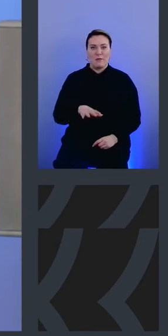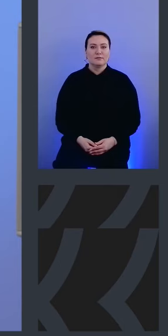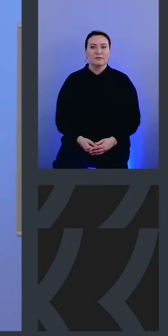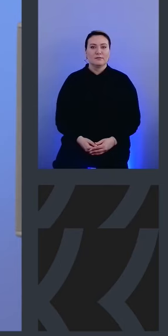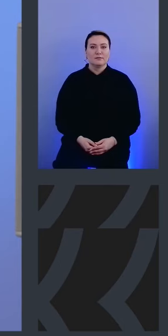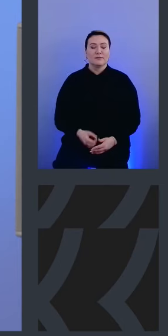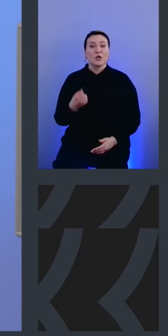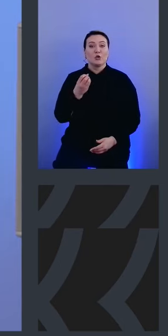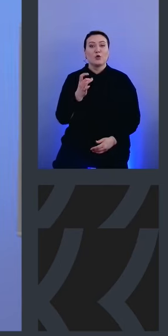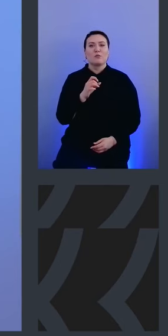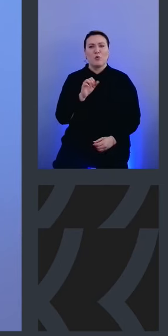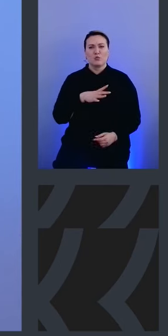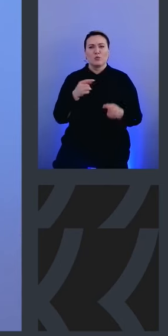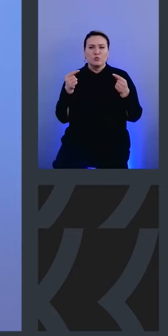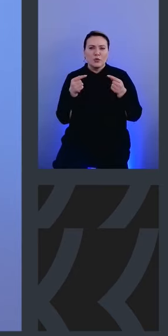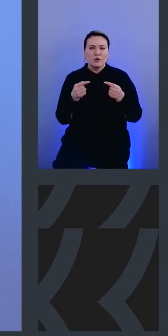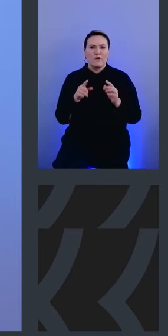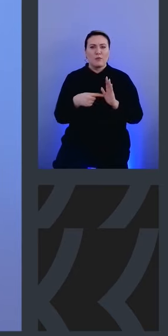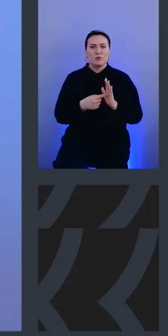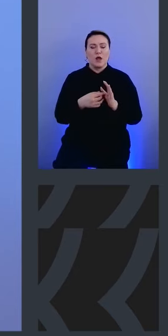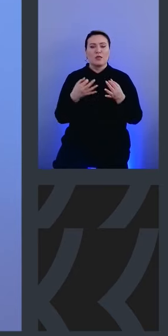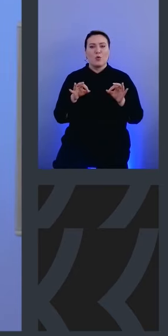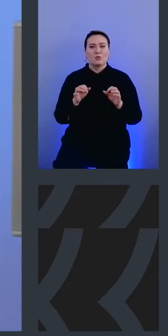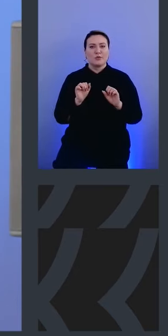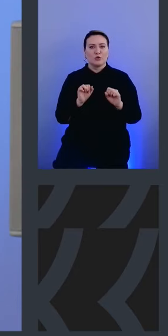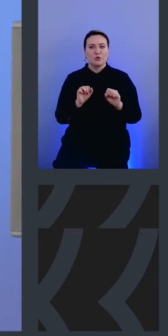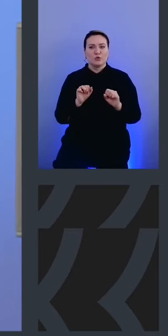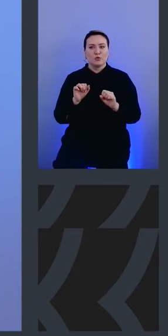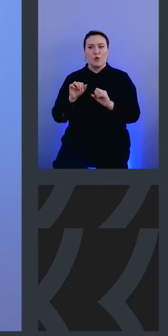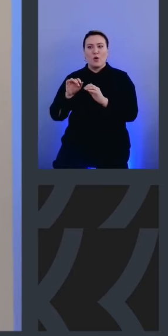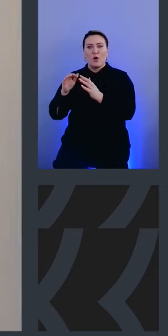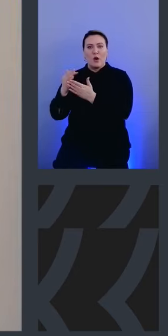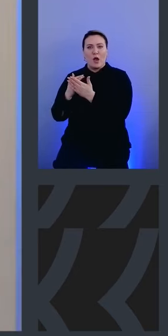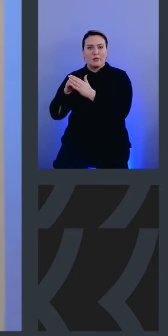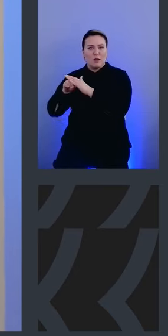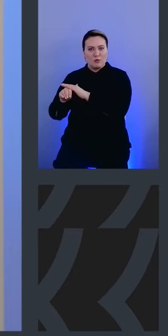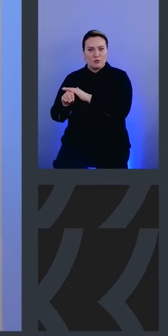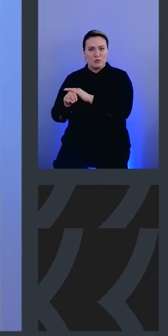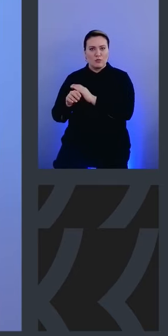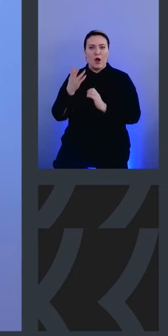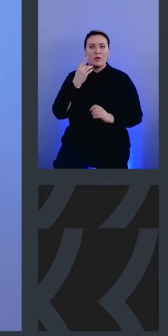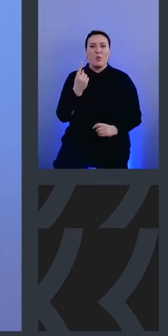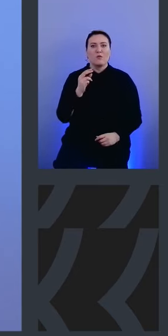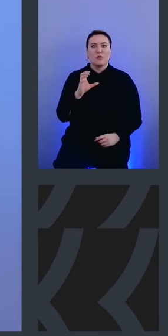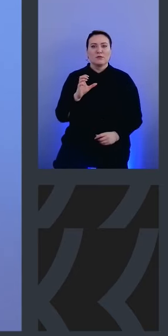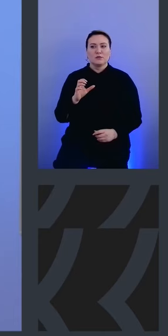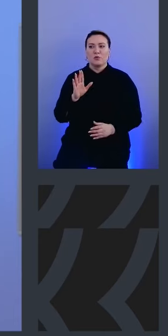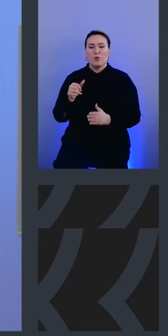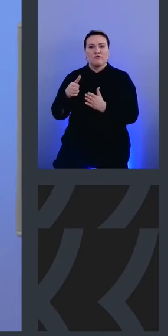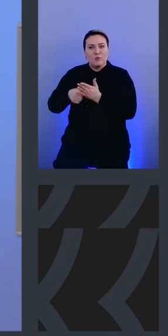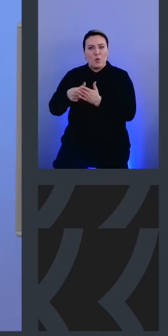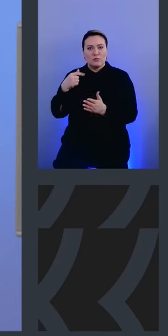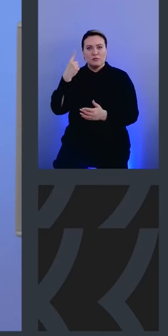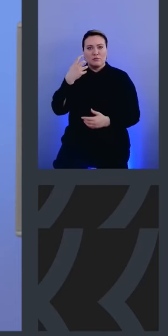Спасибо. Еще раз можно уточняющий вопрос. А доступ вот к защищенному контейнеру, когда мы подключили OnePass, он идет только по биометрии?